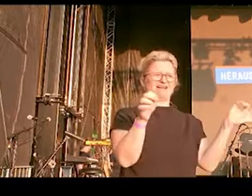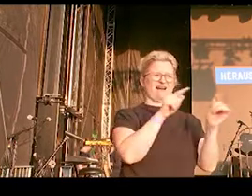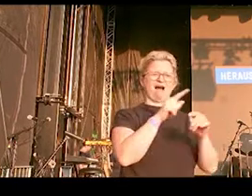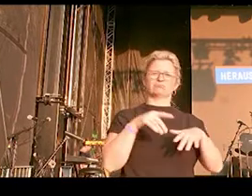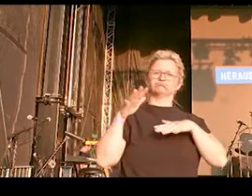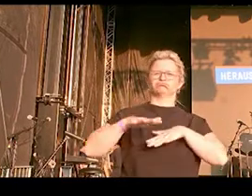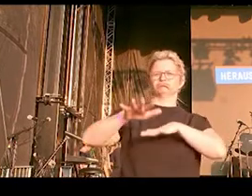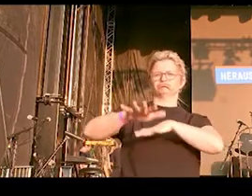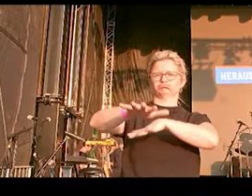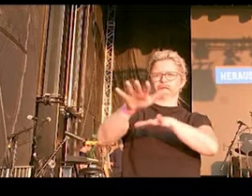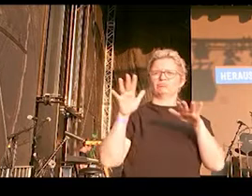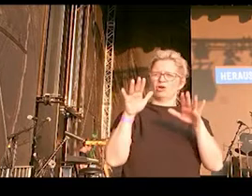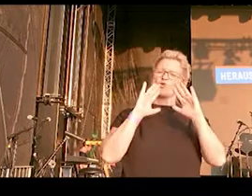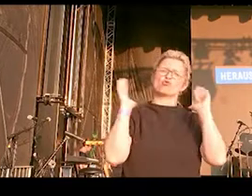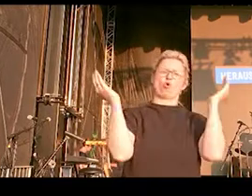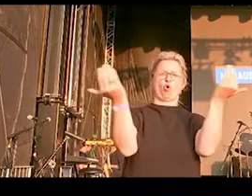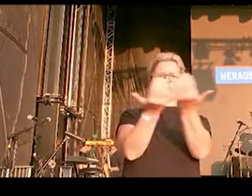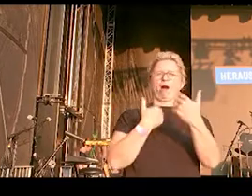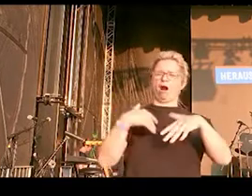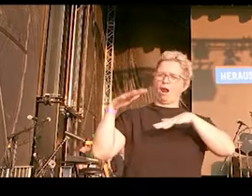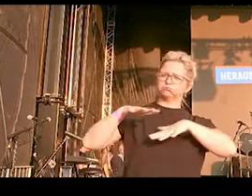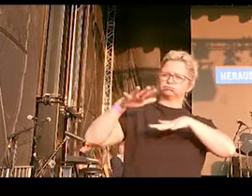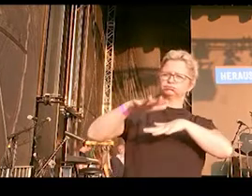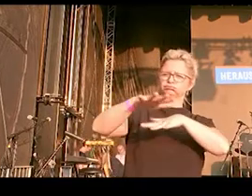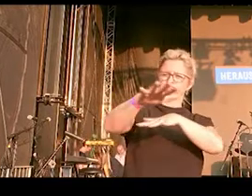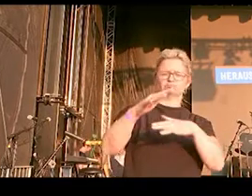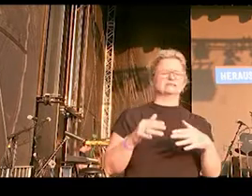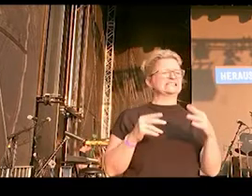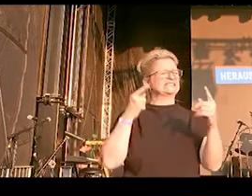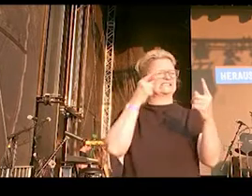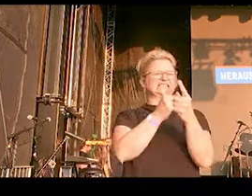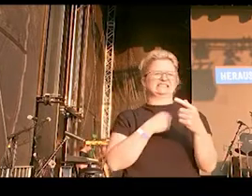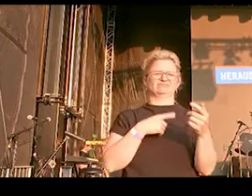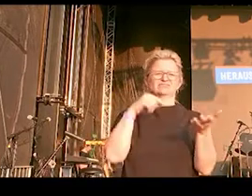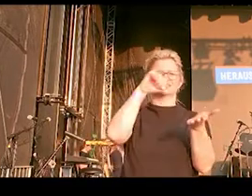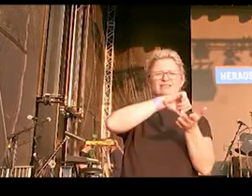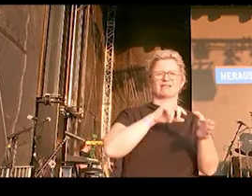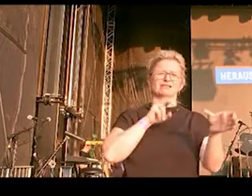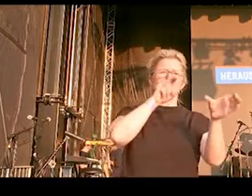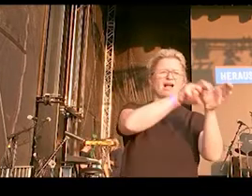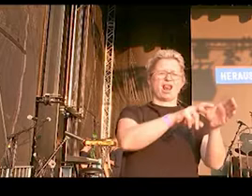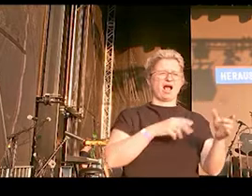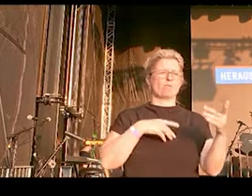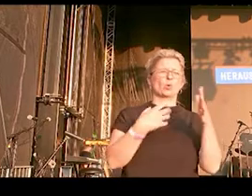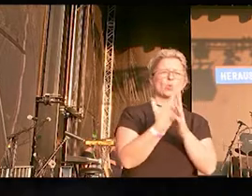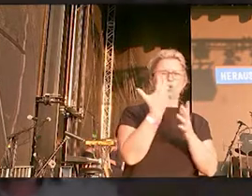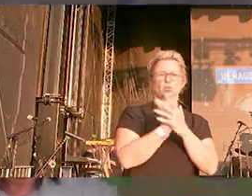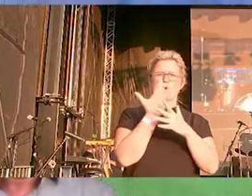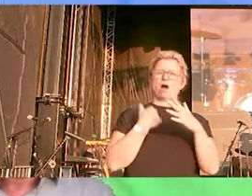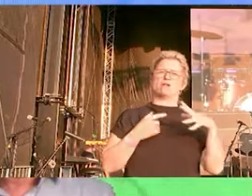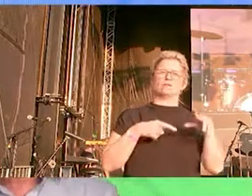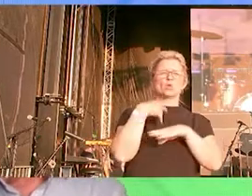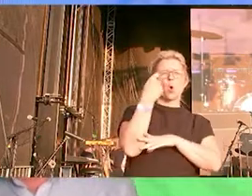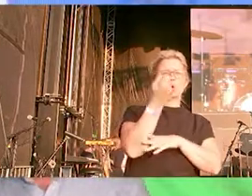globalen Bewegung, die ihr Recht auf Stadt, ihr Recht auf Zentralität, auf Teilhabe an Kultur,